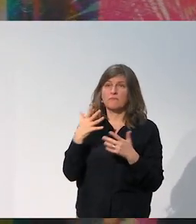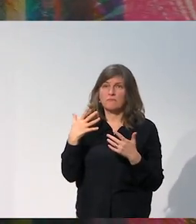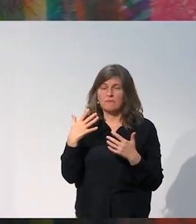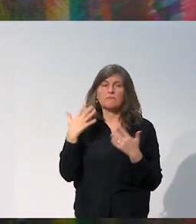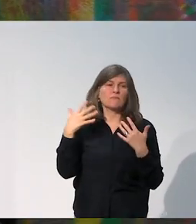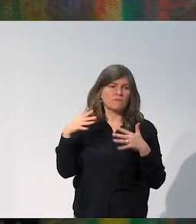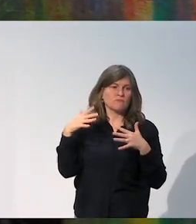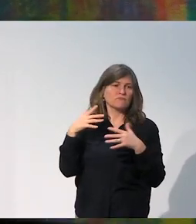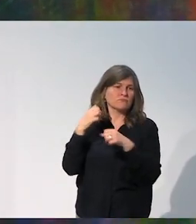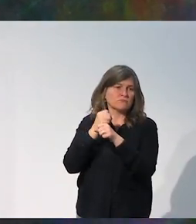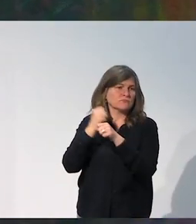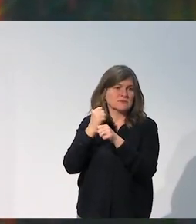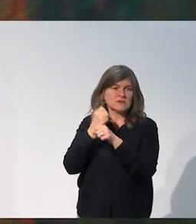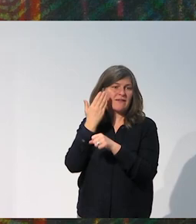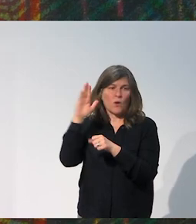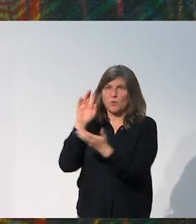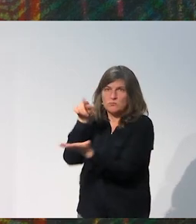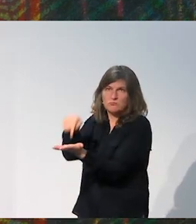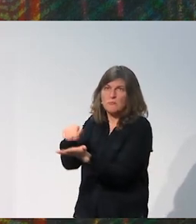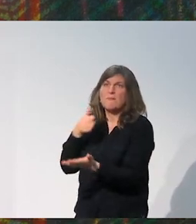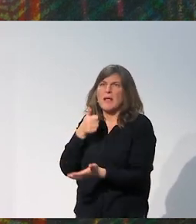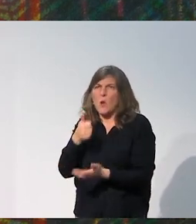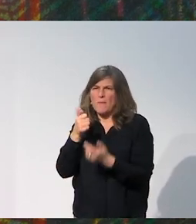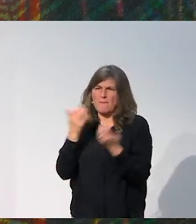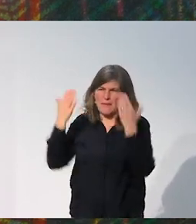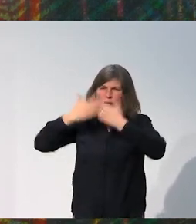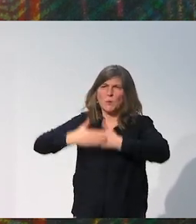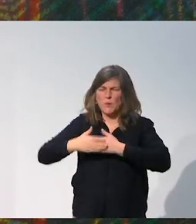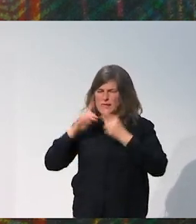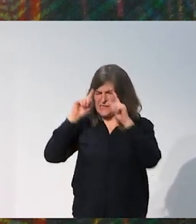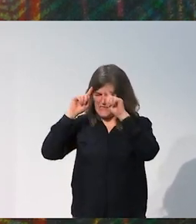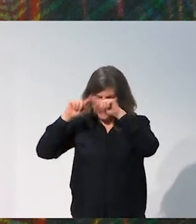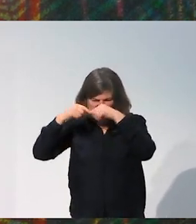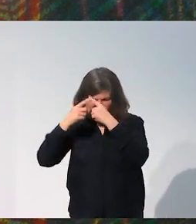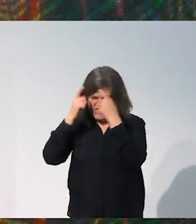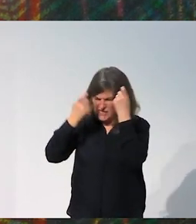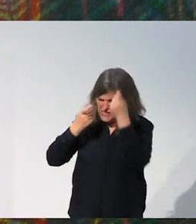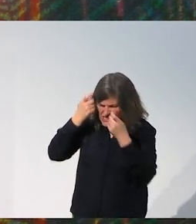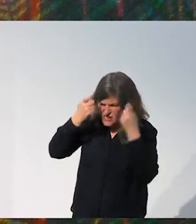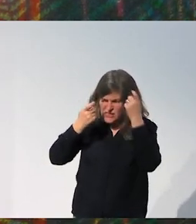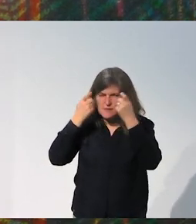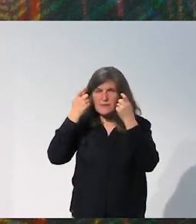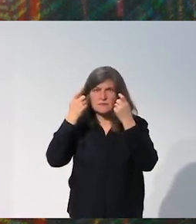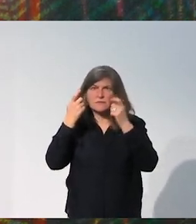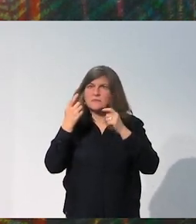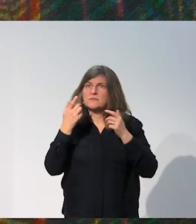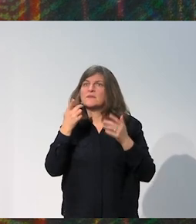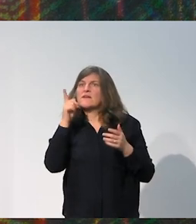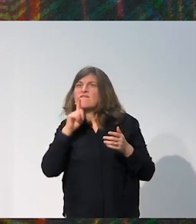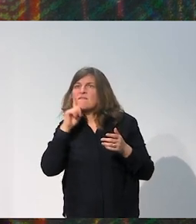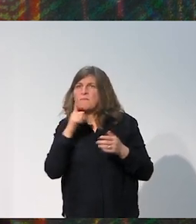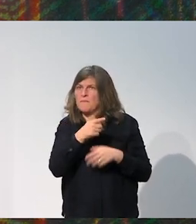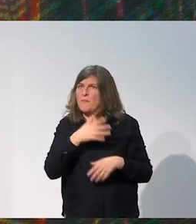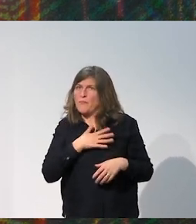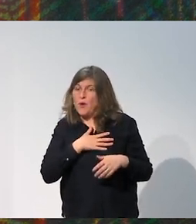déjà avant. Mais il ressasse la nuit. Il ressasse, finalement. Il ressasse notamment sur sa femme qui a peur de lui, sur son